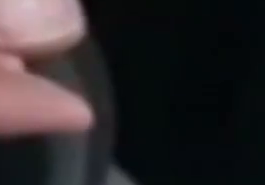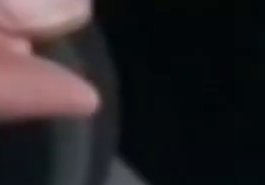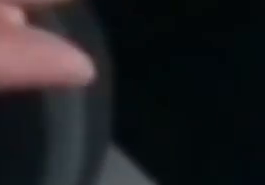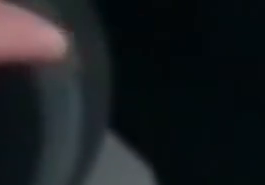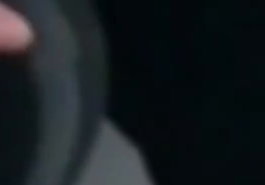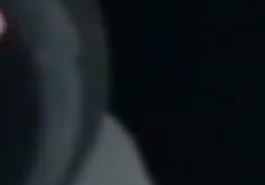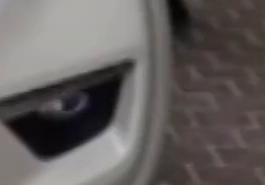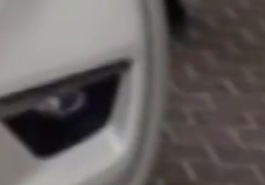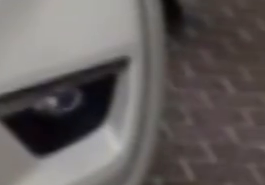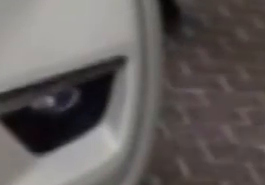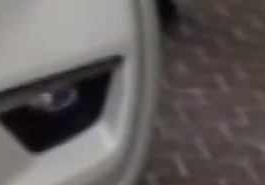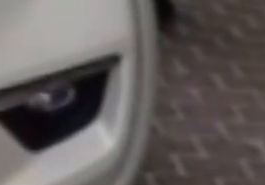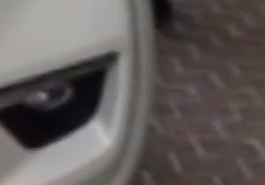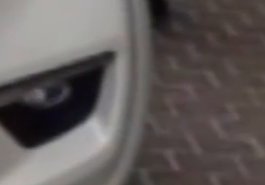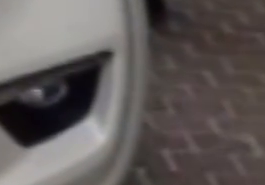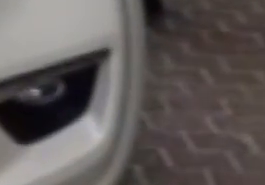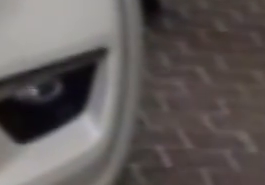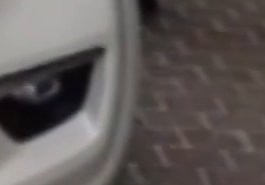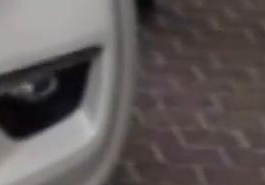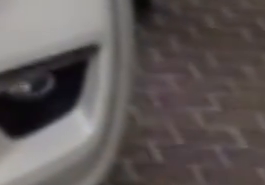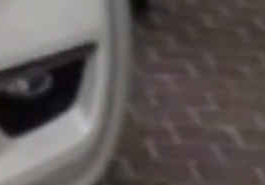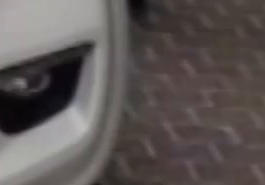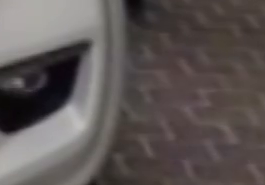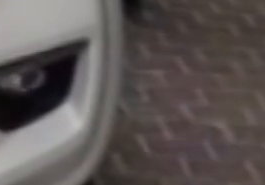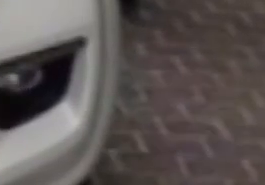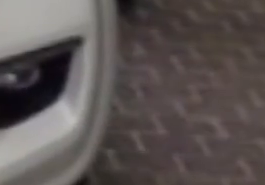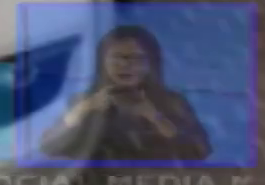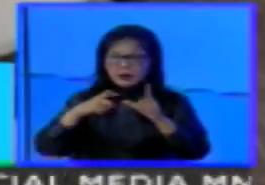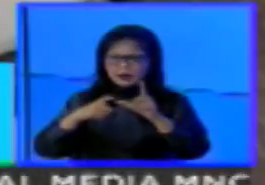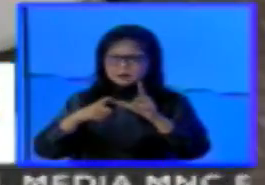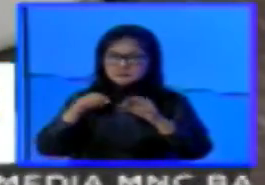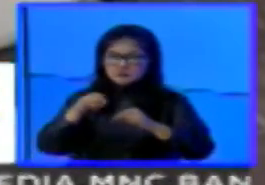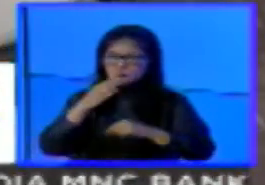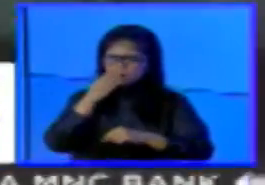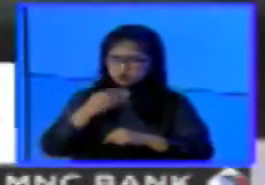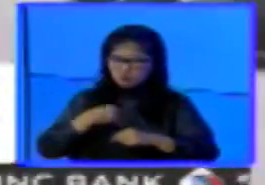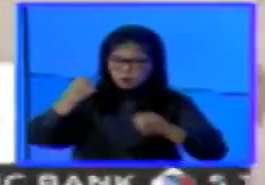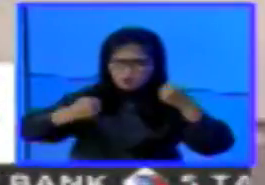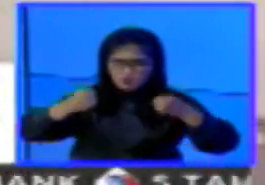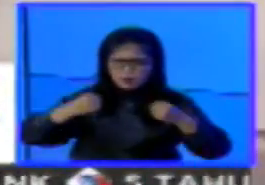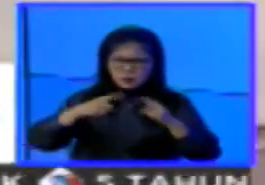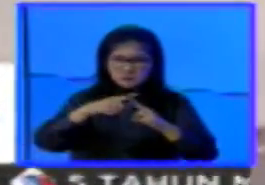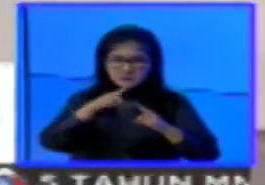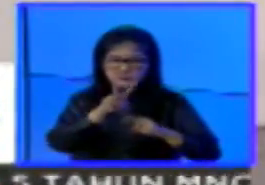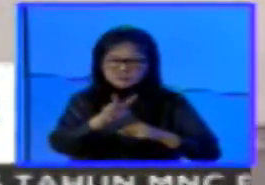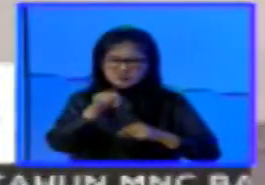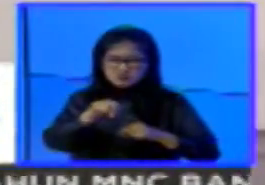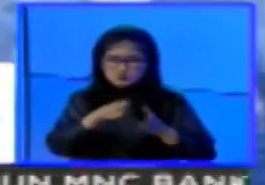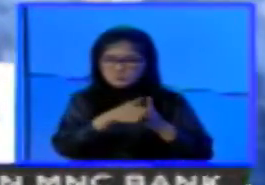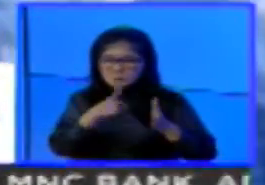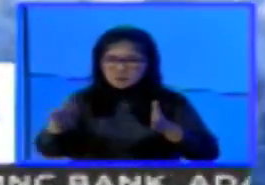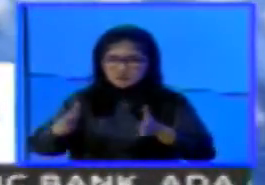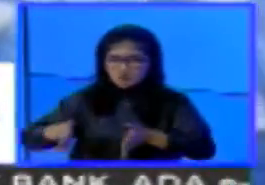Polisi terus memeriksa pria berinisial IL dan HS, pemilik dan pengemudi mobil SUV yang diparkir di halaman sebuah hotel kawasan Setiabudi, Jakarta Selatan,